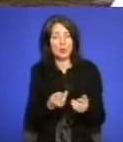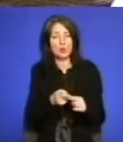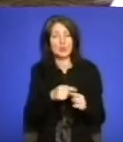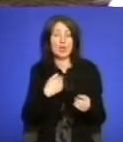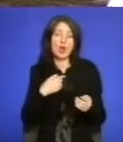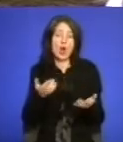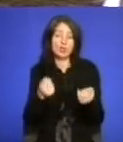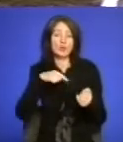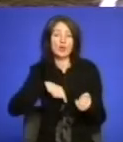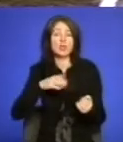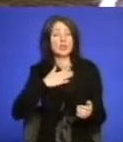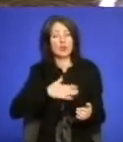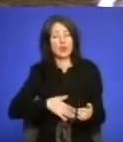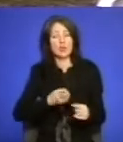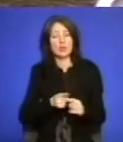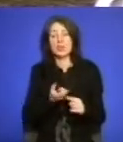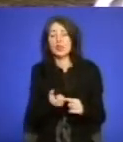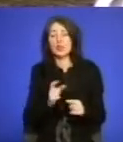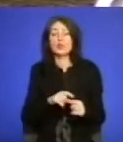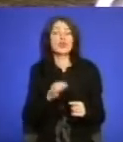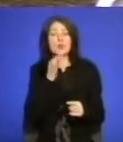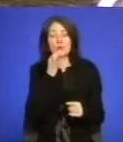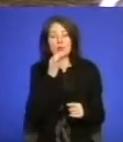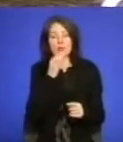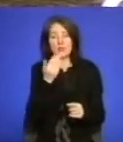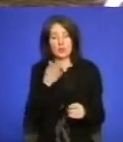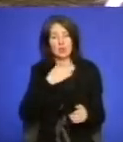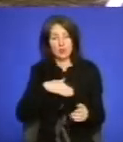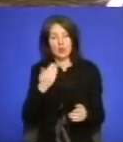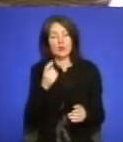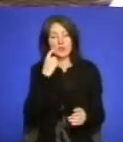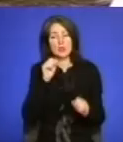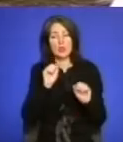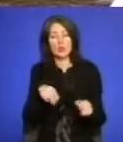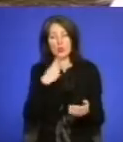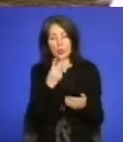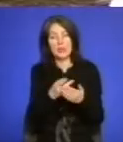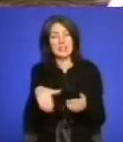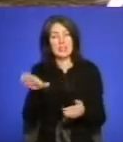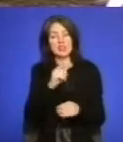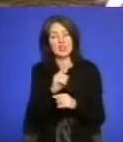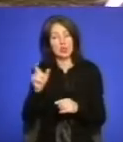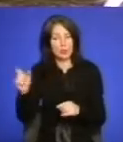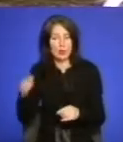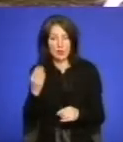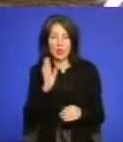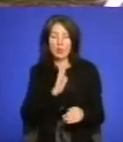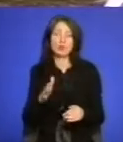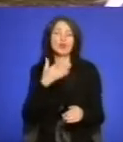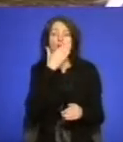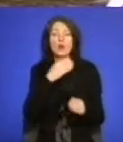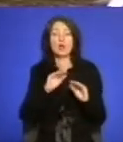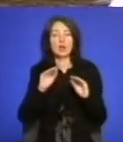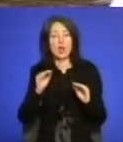задоволення це дуже захопливе зможуть побачити всі тернополяни і вони стануть окрасою міста і